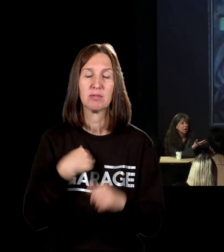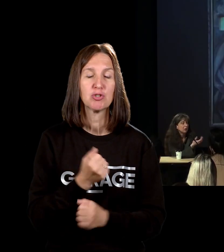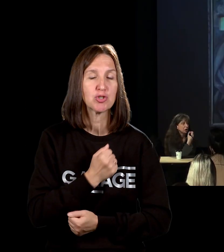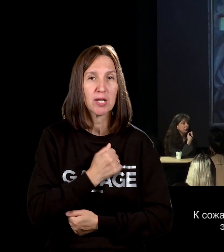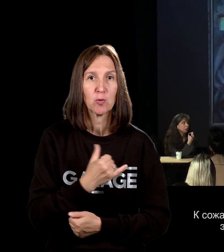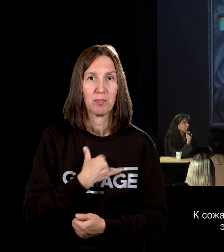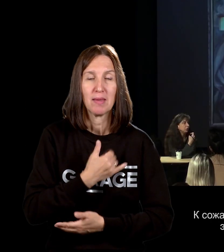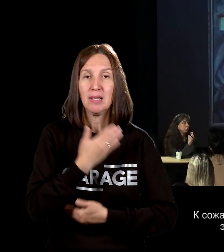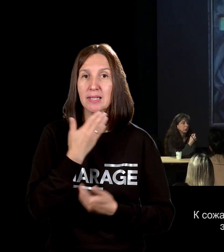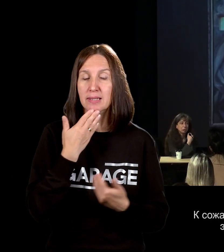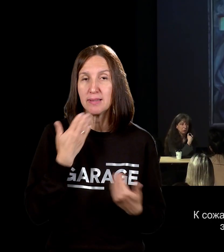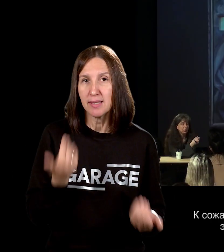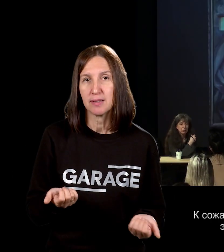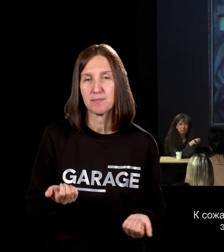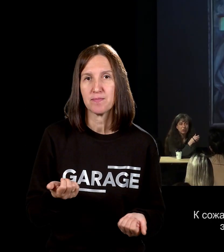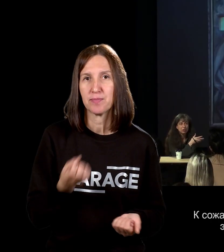триптих. К сожалению, у меня